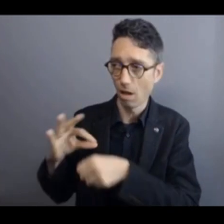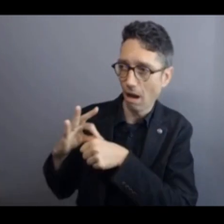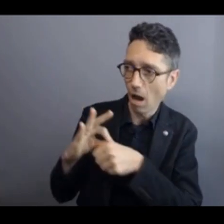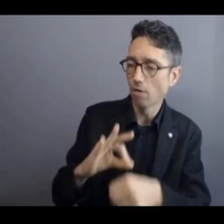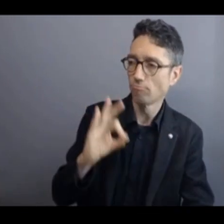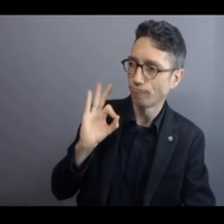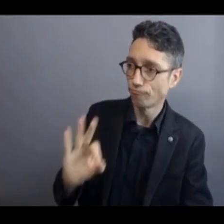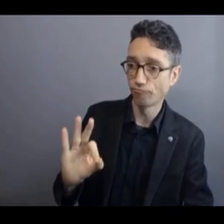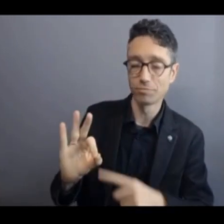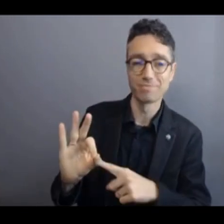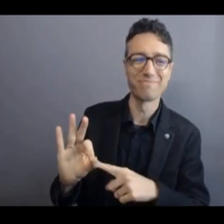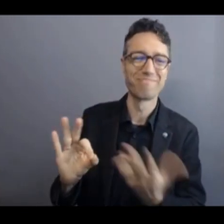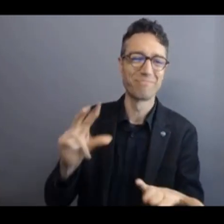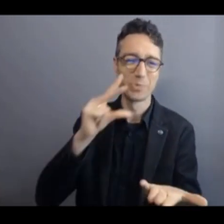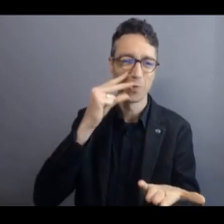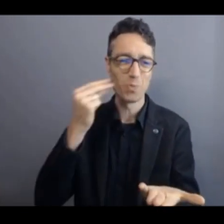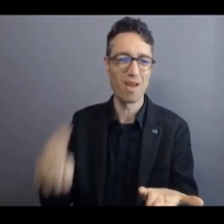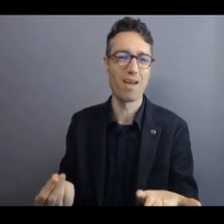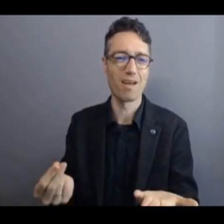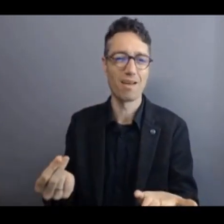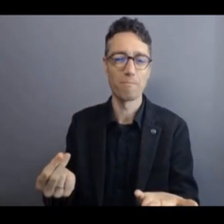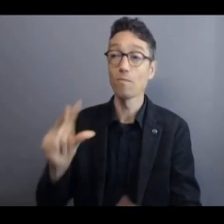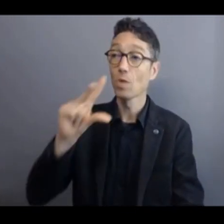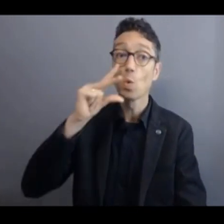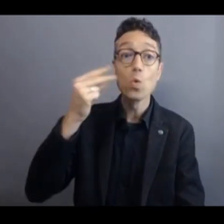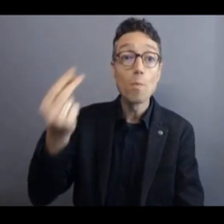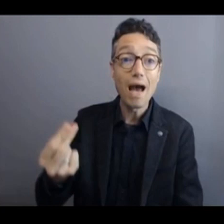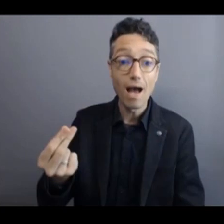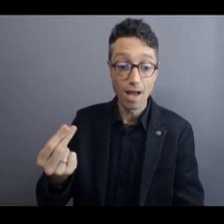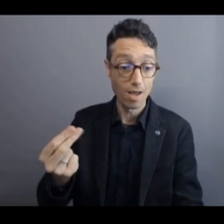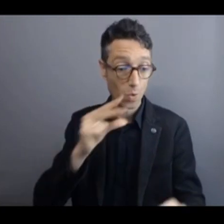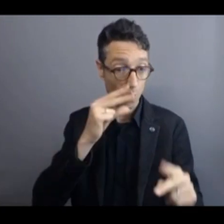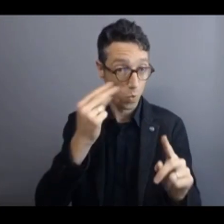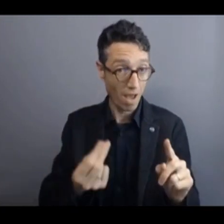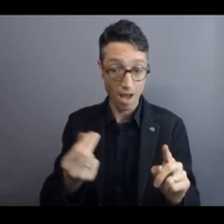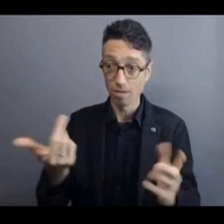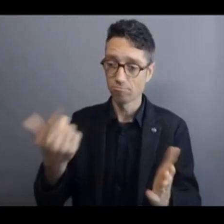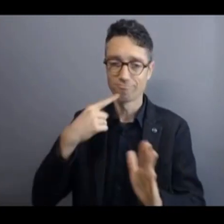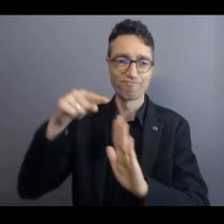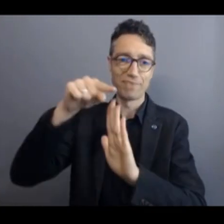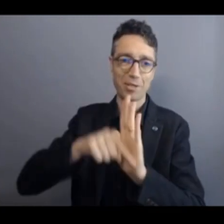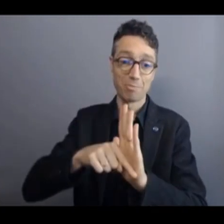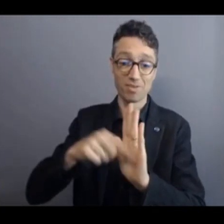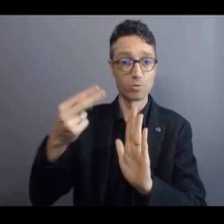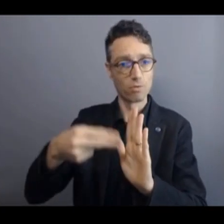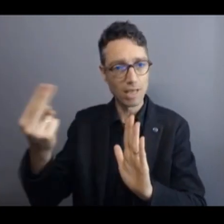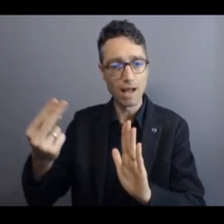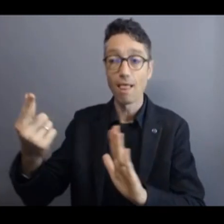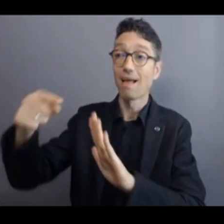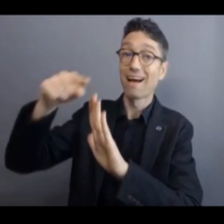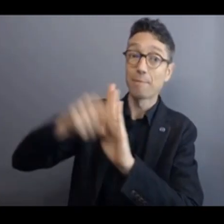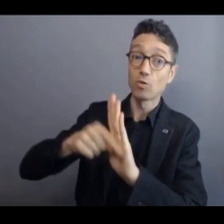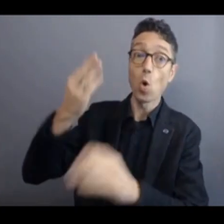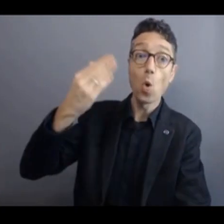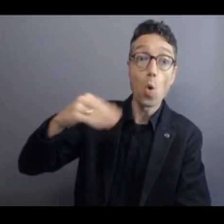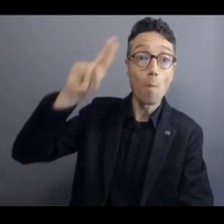l'humain, pour l'accompagner, il y a de la réglementation nationale, il y a de la réglementation européenne sur l'obligation de former tous les salariés en